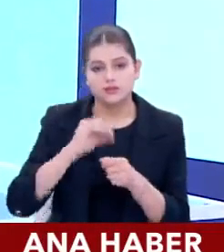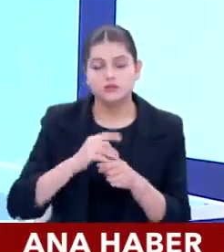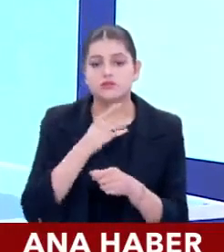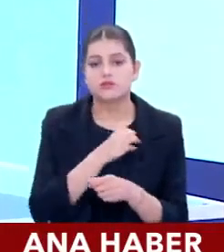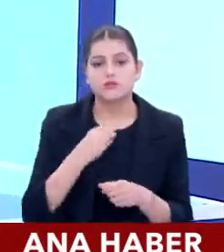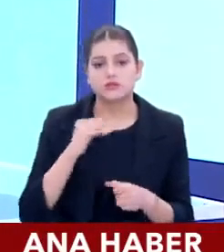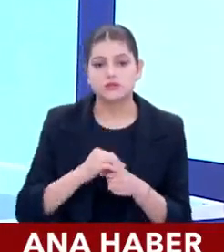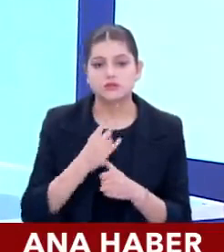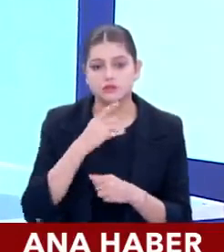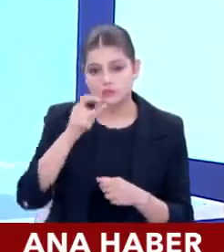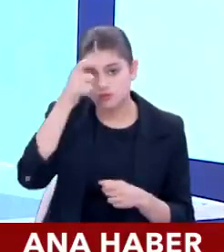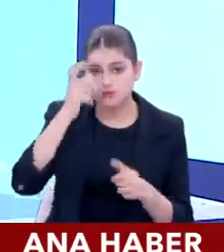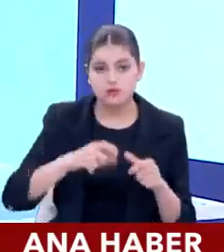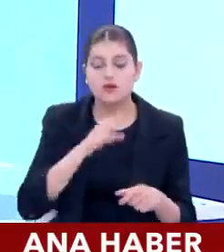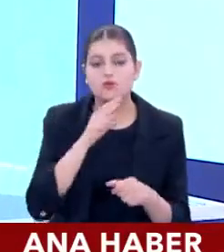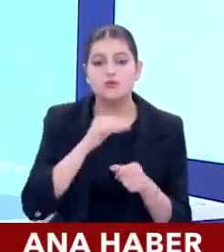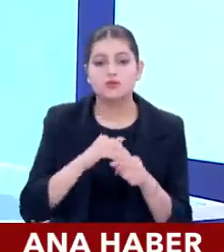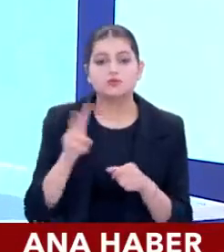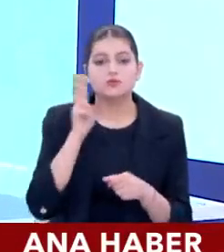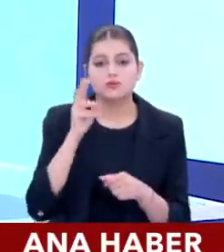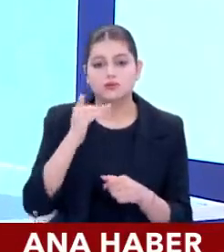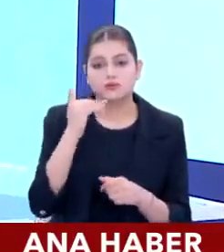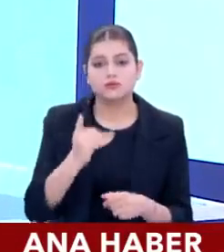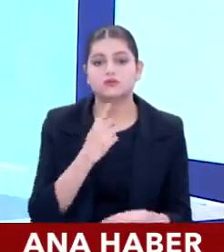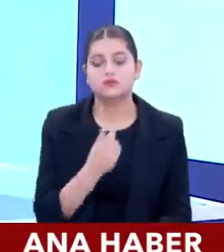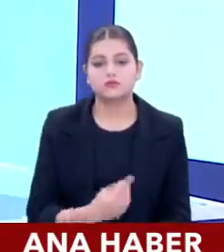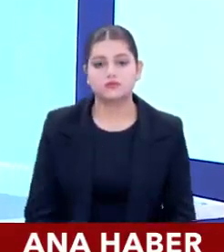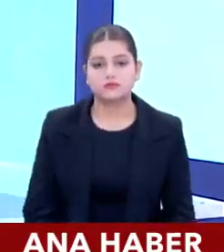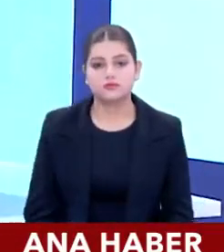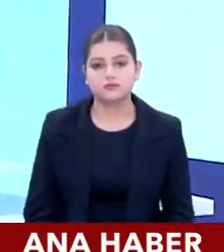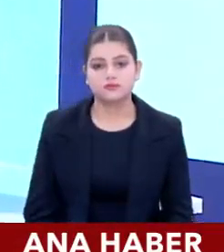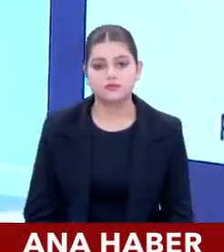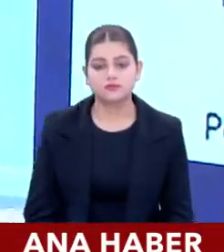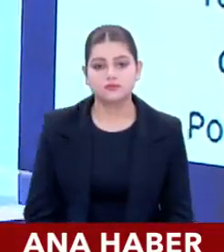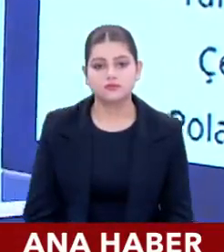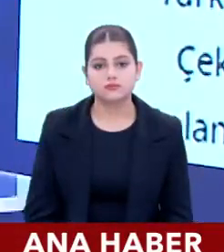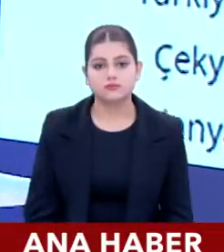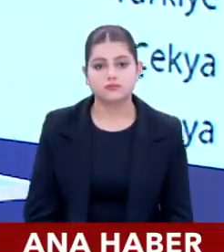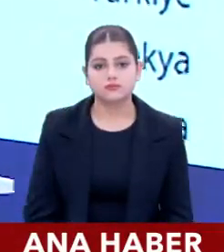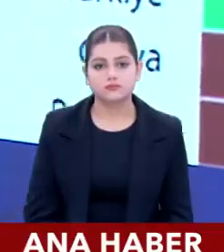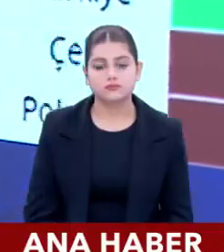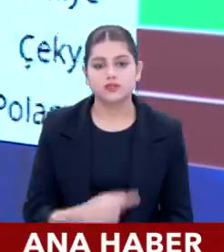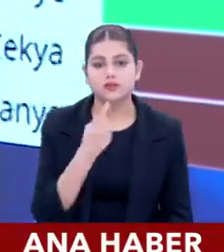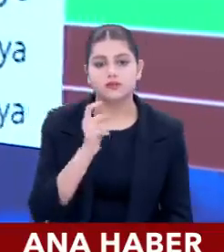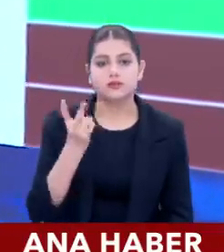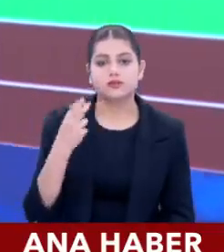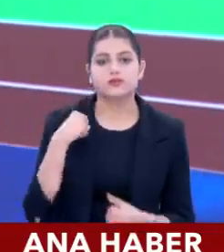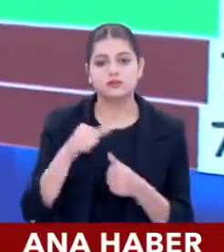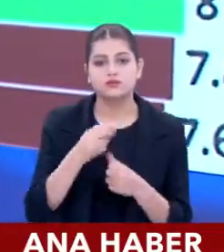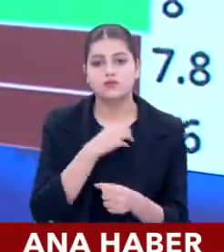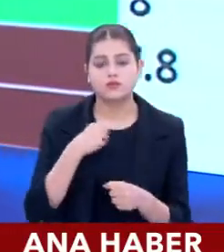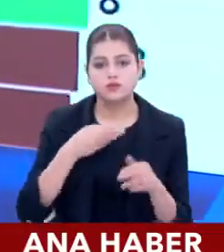Doktor sayısı açısından Türkiye Avrupa'da son sırada yer alıyor işte istatistikler yılda kaç defa